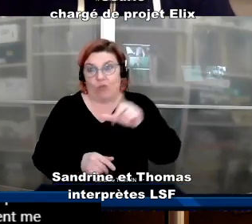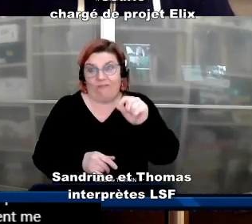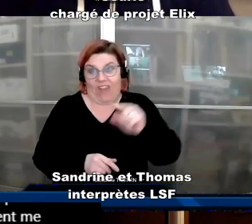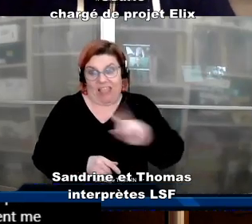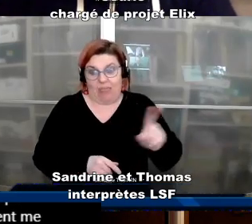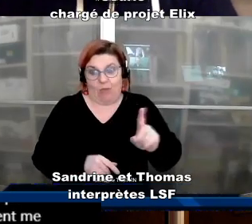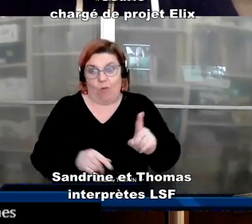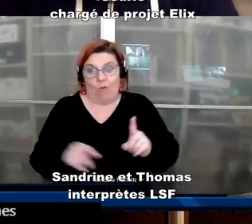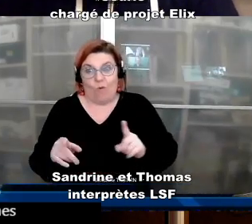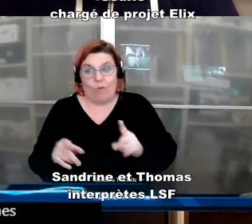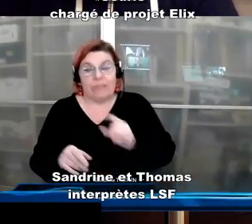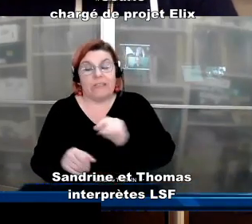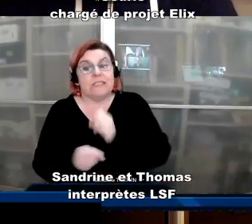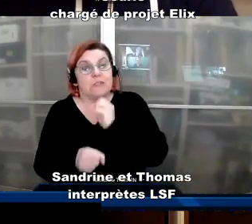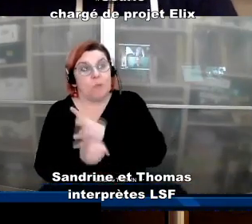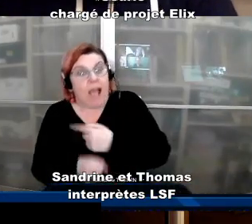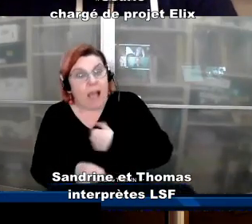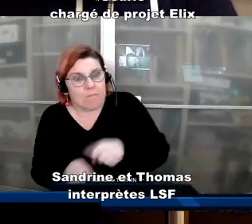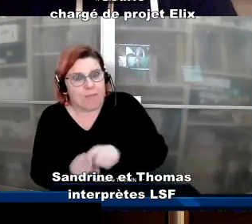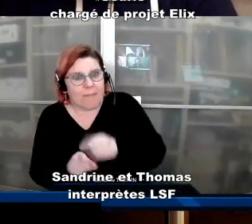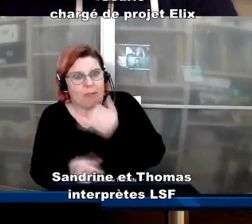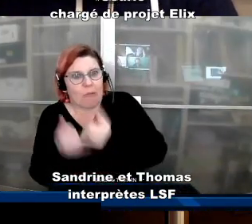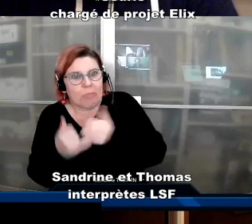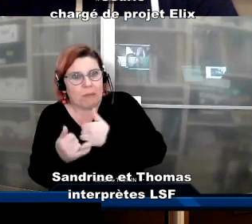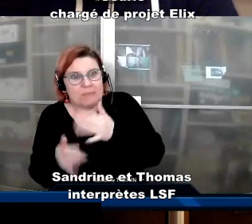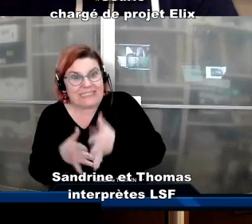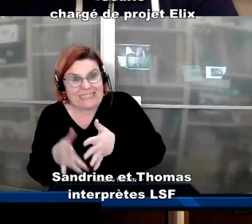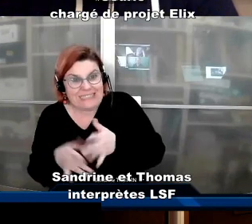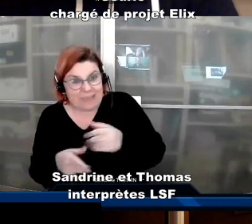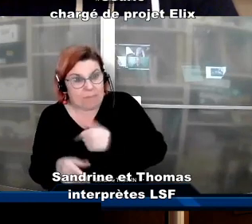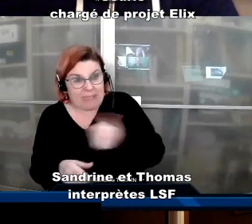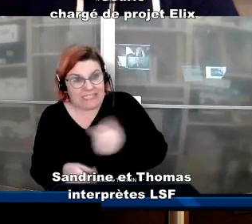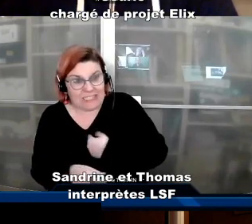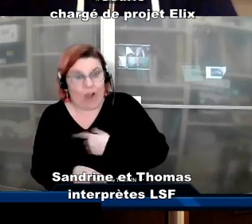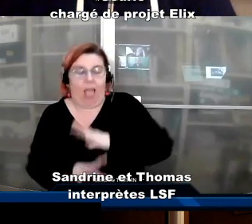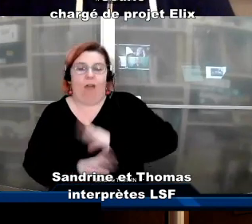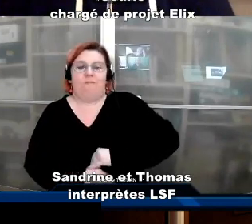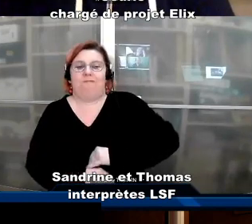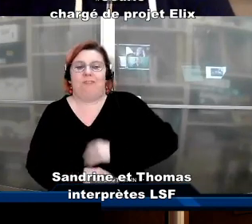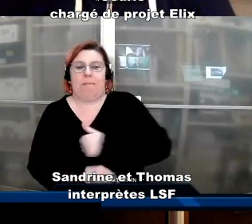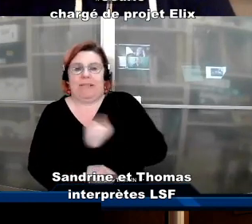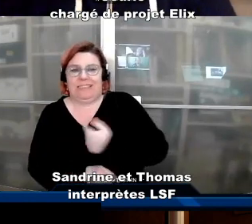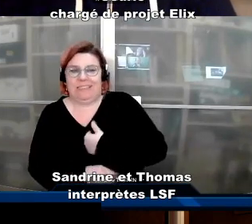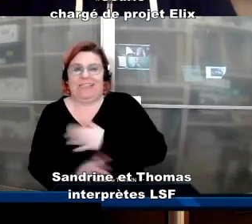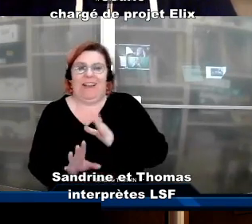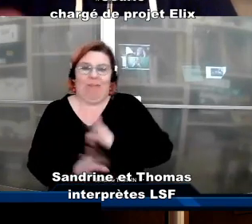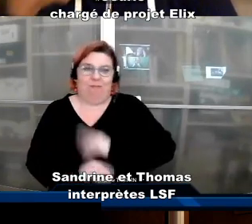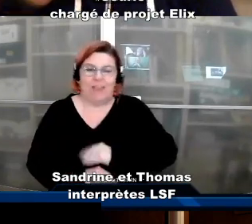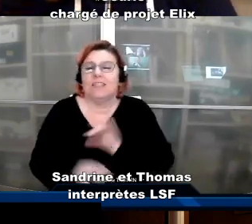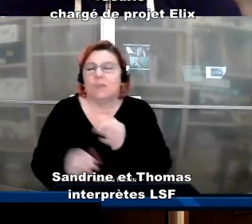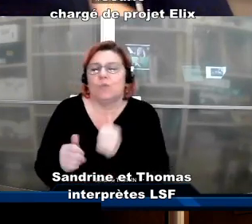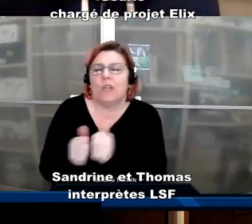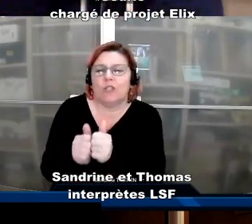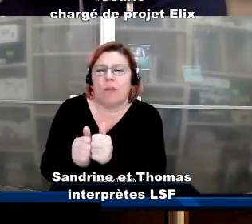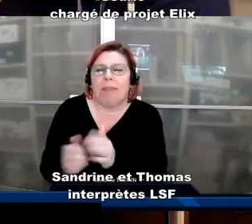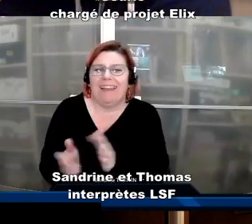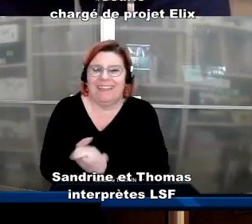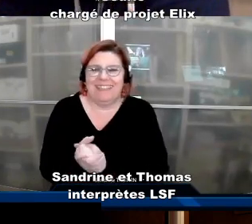tout mais... seul à me tromper dans les signes, alors je suis rassuré là, parce que on est ensemble.